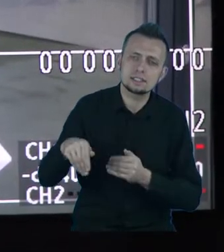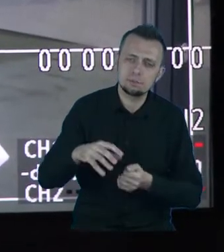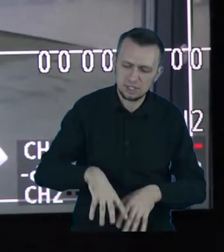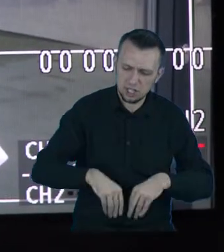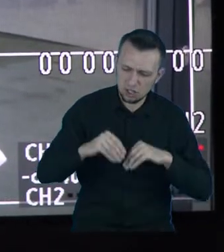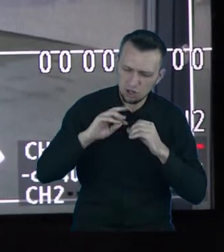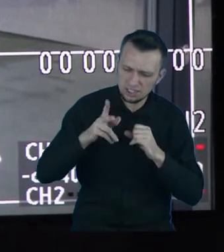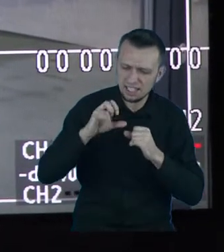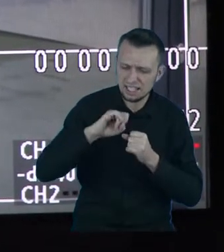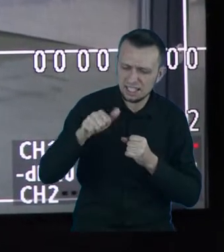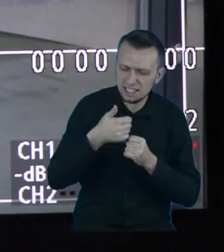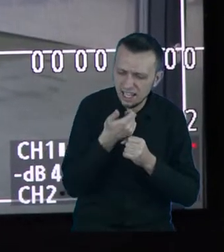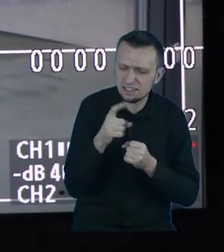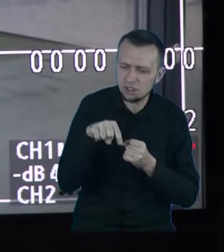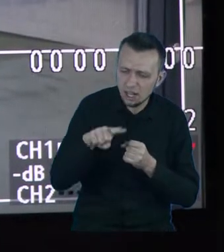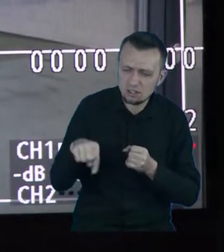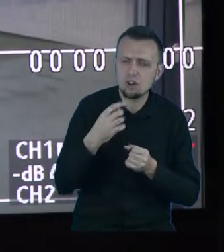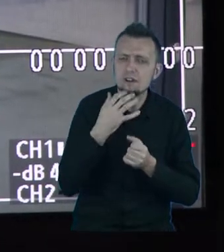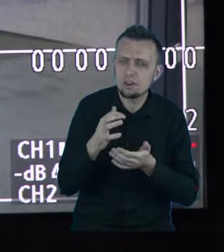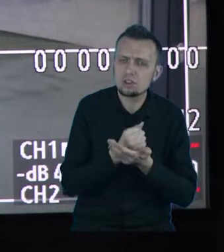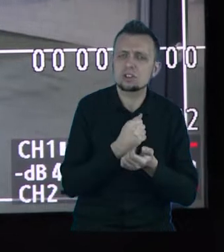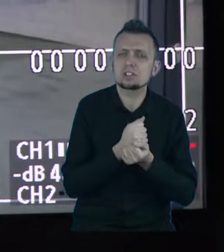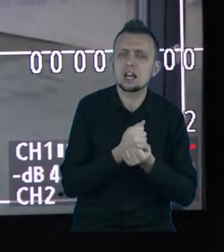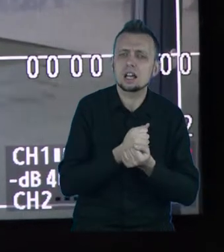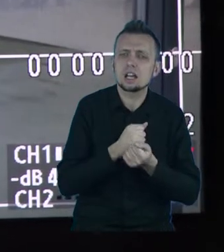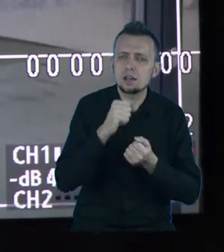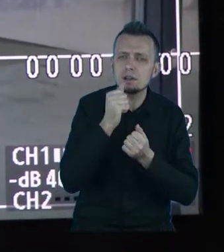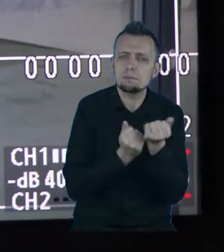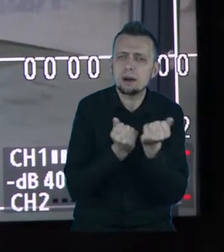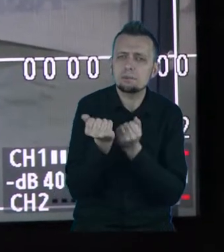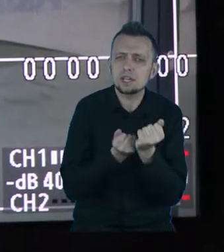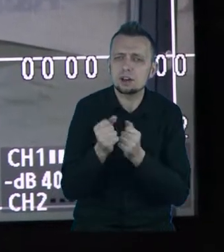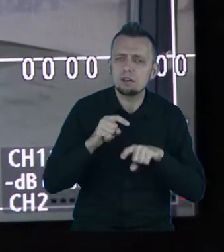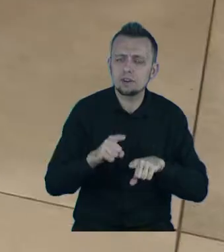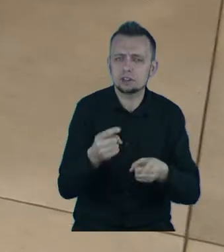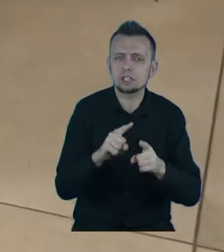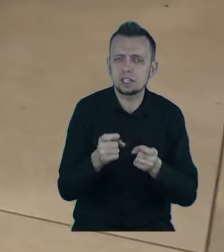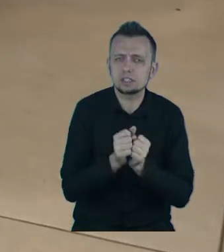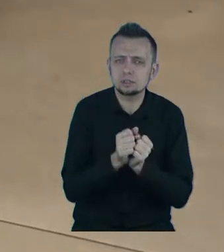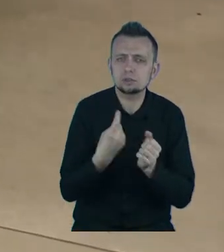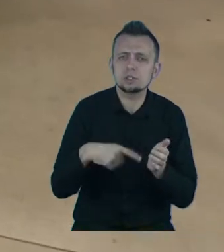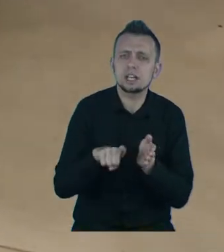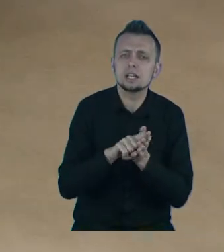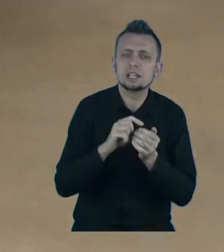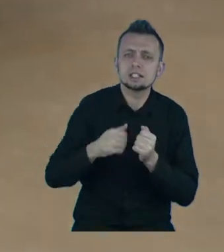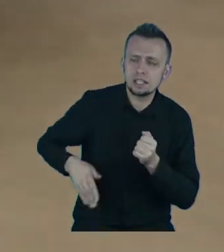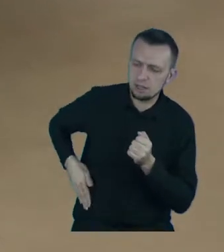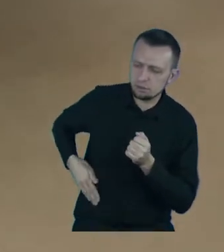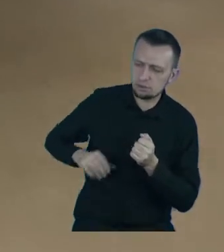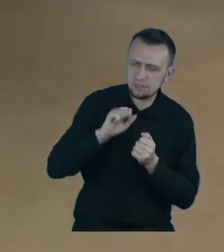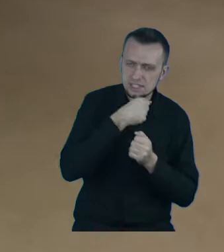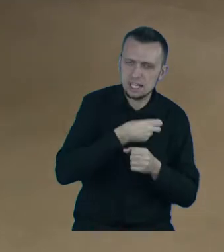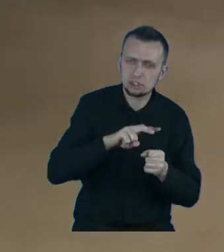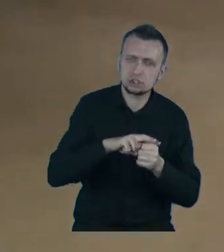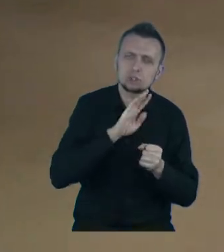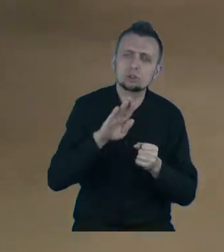jest prywatną fundacją, która zajmuje się psiakami i seniorami, takimi w bardzo podeszłym wieku, z bardzo poważnymi